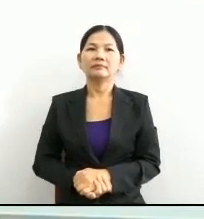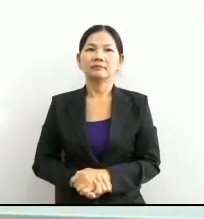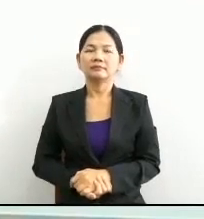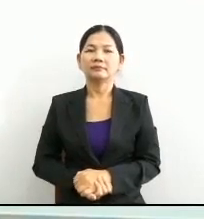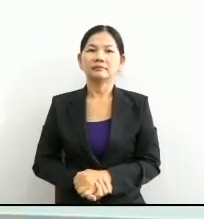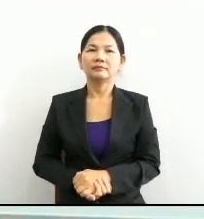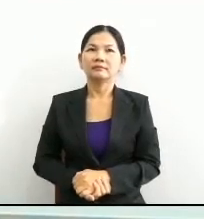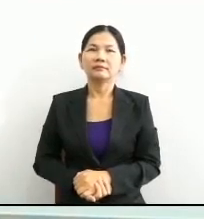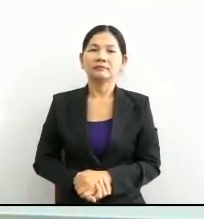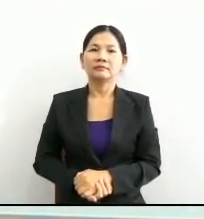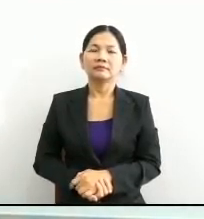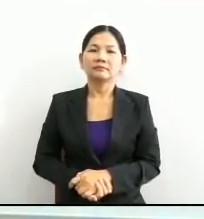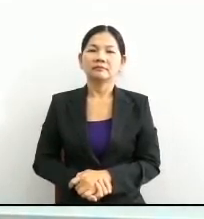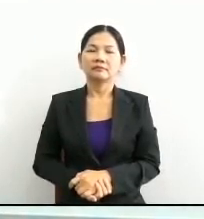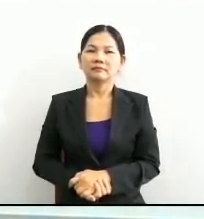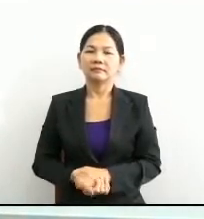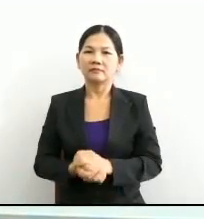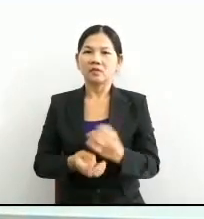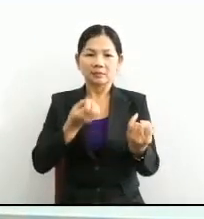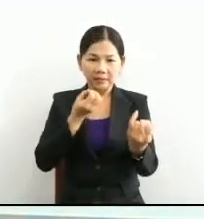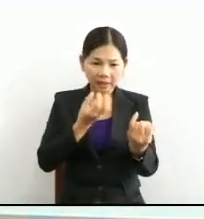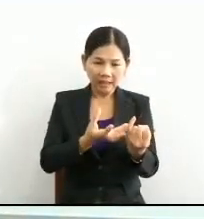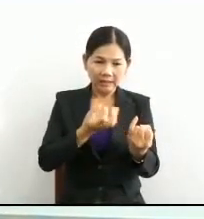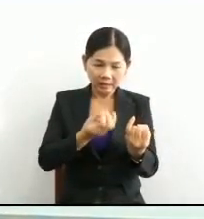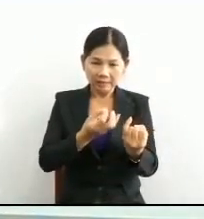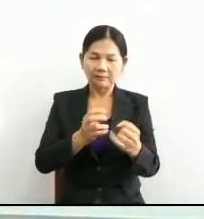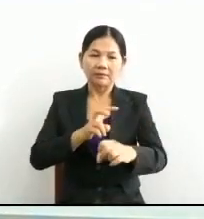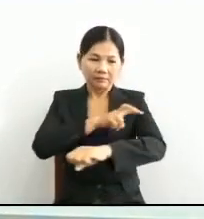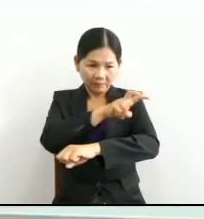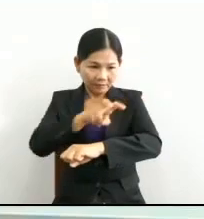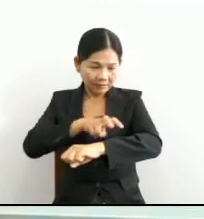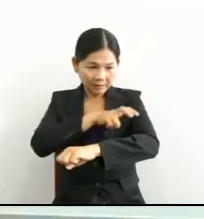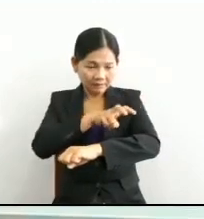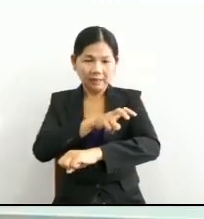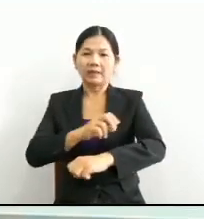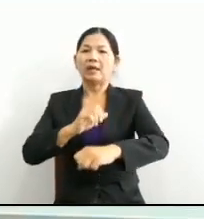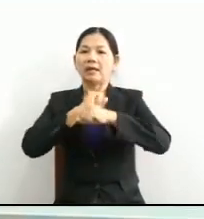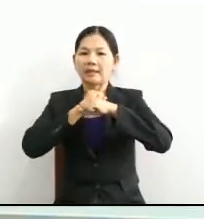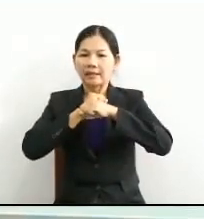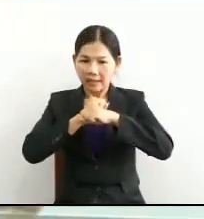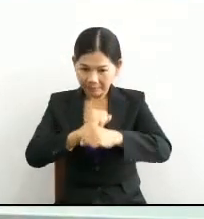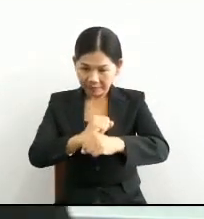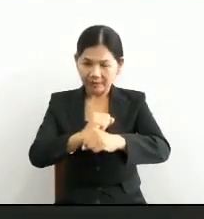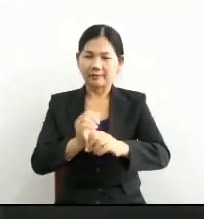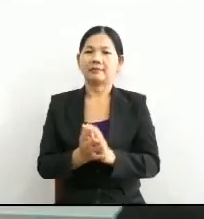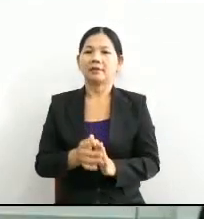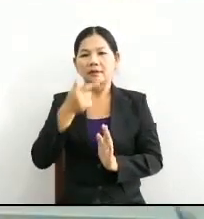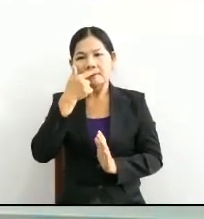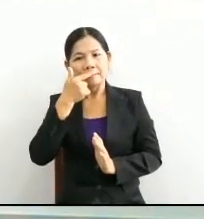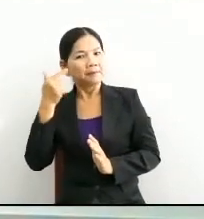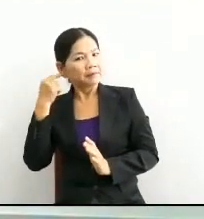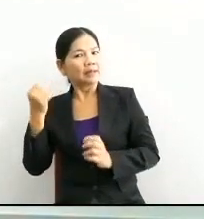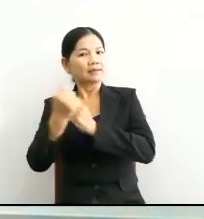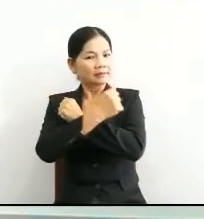quạt thay là xa dưới mình quạt thành trăm bảy ba thay tôm cà pi dương nắng anh con hồ ấy ba mẹ sẽ lành con ba mẹ thay